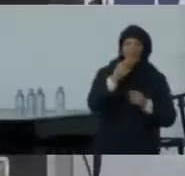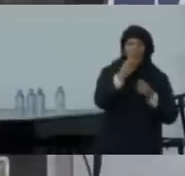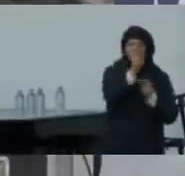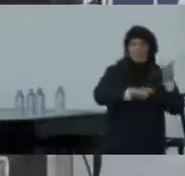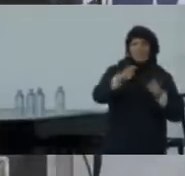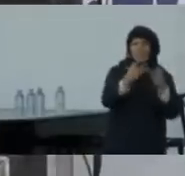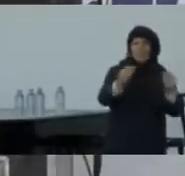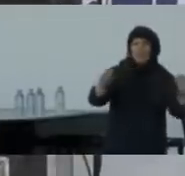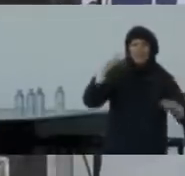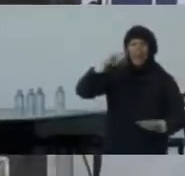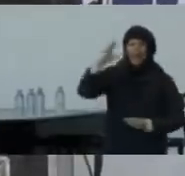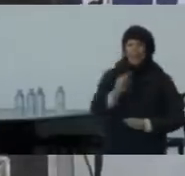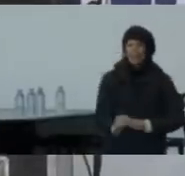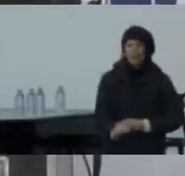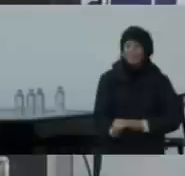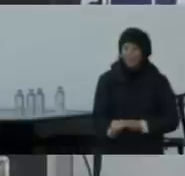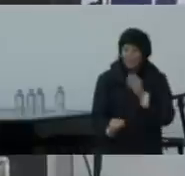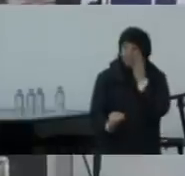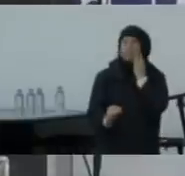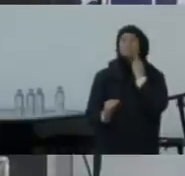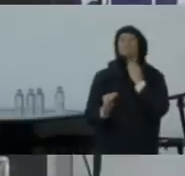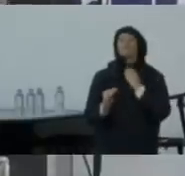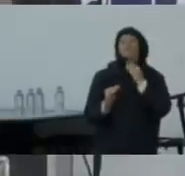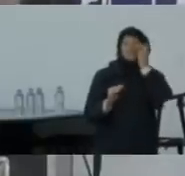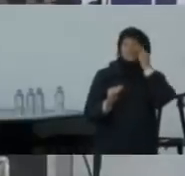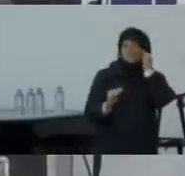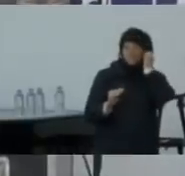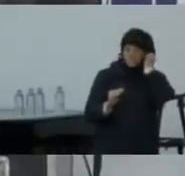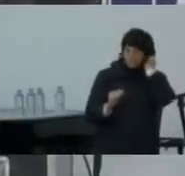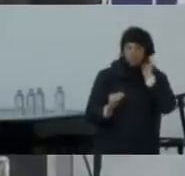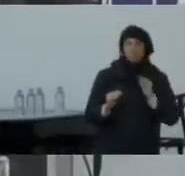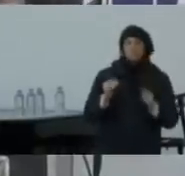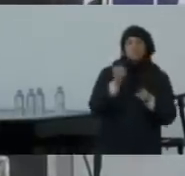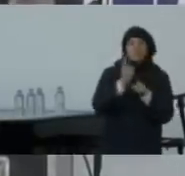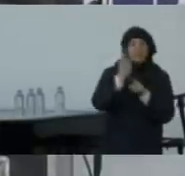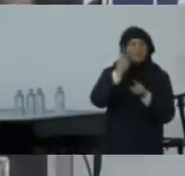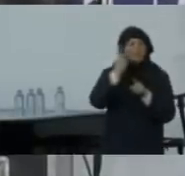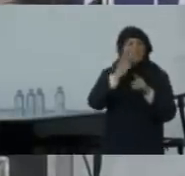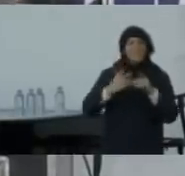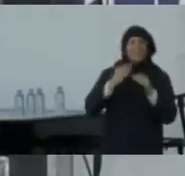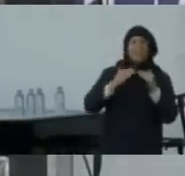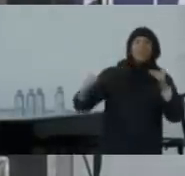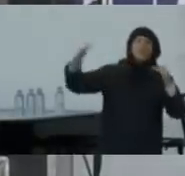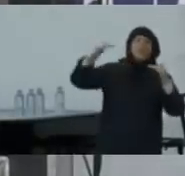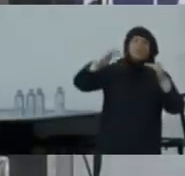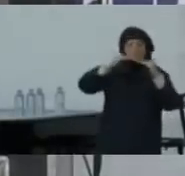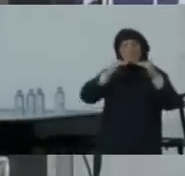della velocità della rete, il download, l'upload, vai a vedere sopra di noi, sotto di noi c'è il